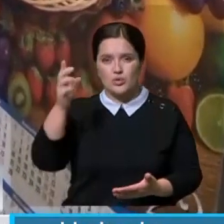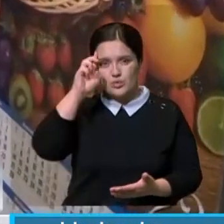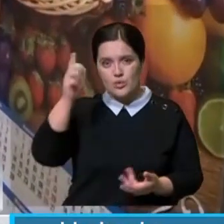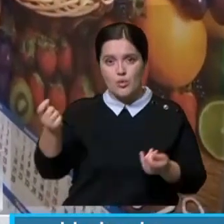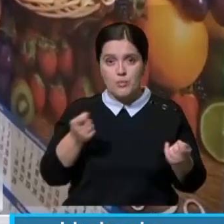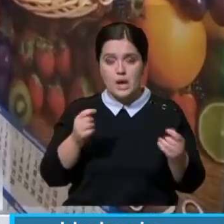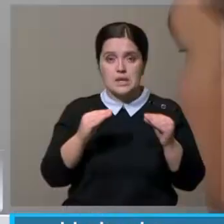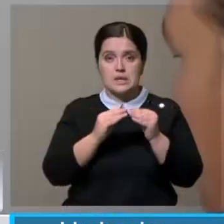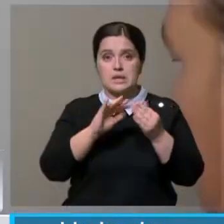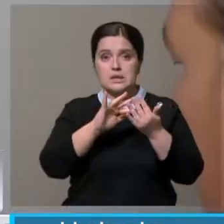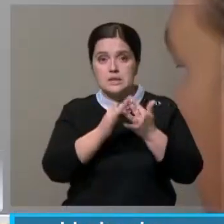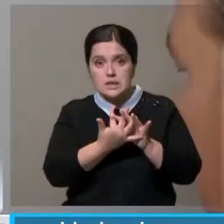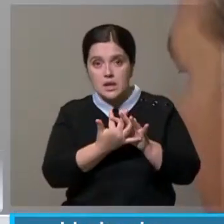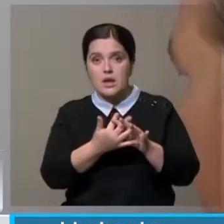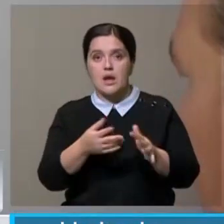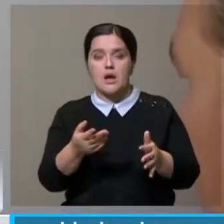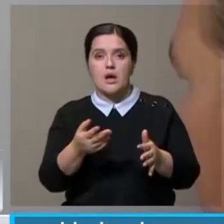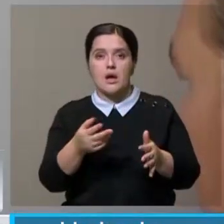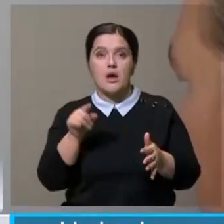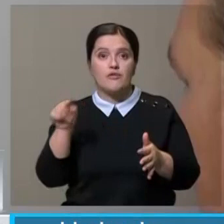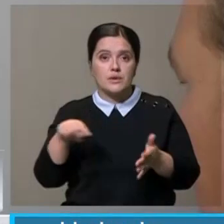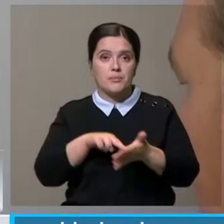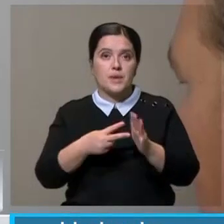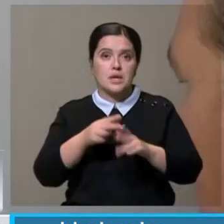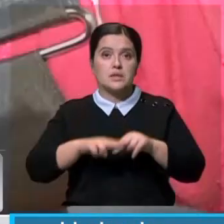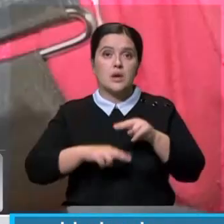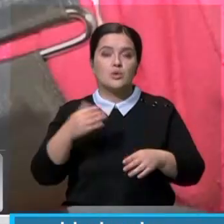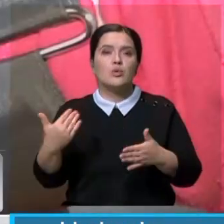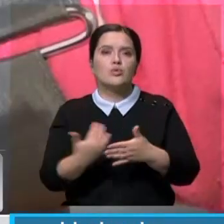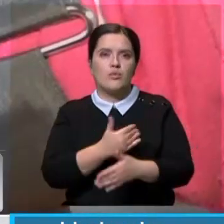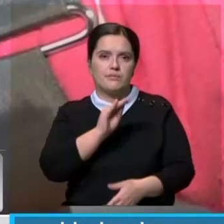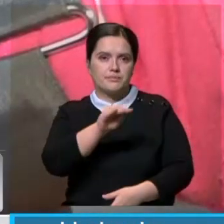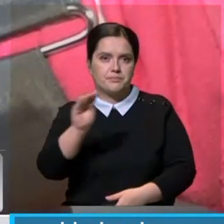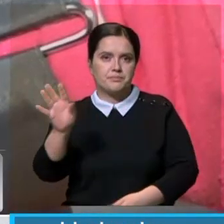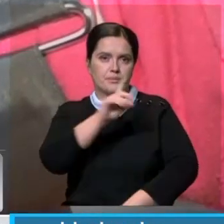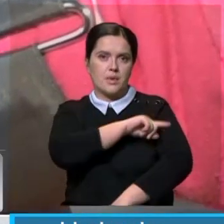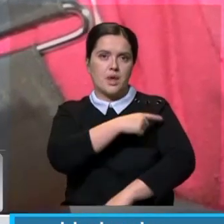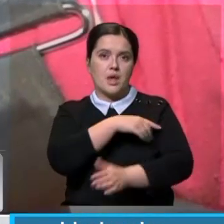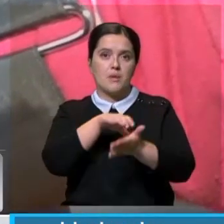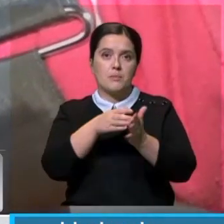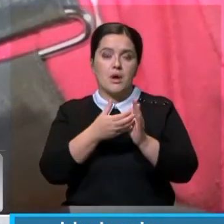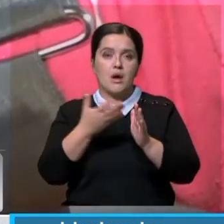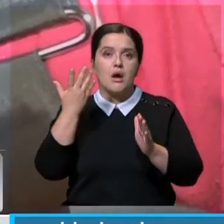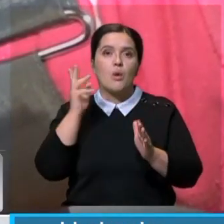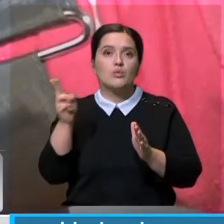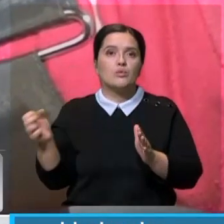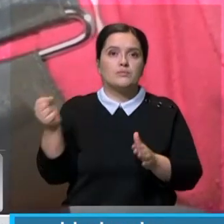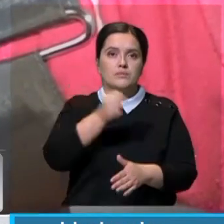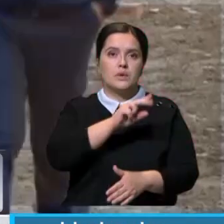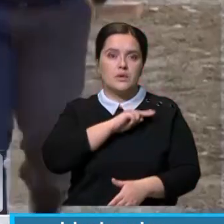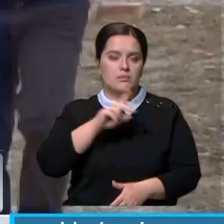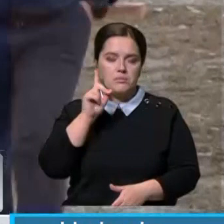в 10 селах, в том числе и в этом, планируется строительство новых амбулаторий. Но вот как будет решать кадровый вопрос,